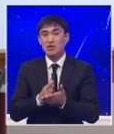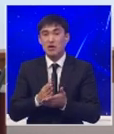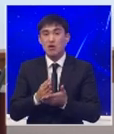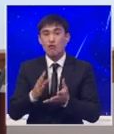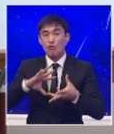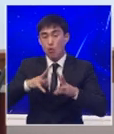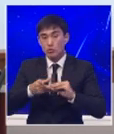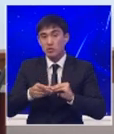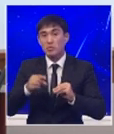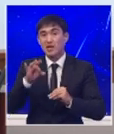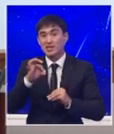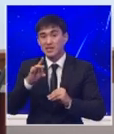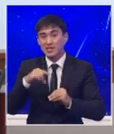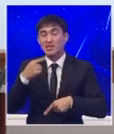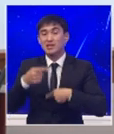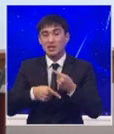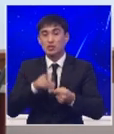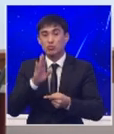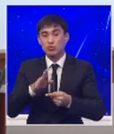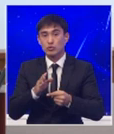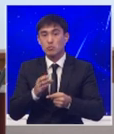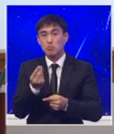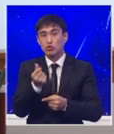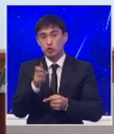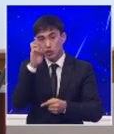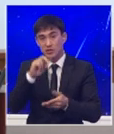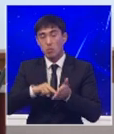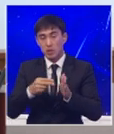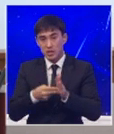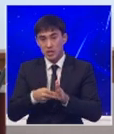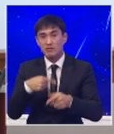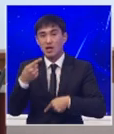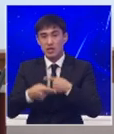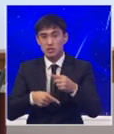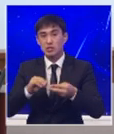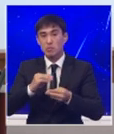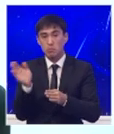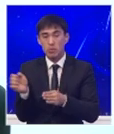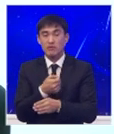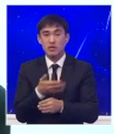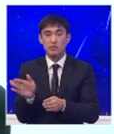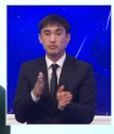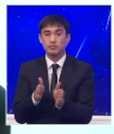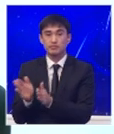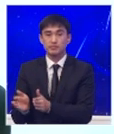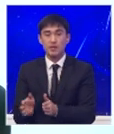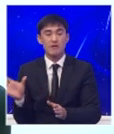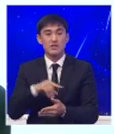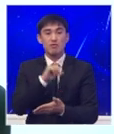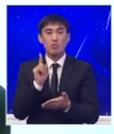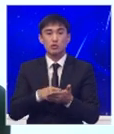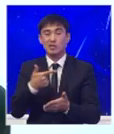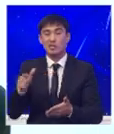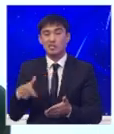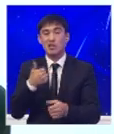реестре, дальше по ним будет и бюджетирование, и планирование, и дальнейшее исправление. На все вопросы граждан